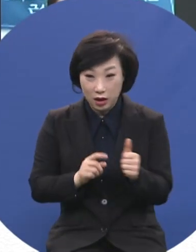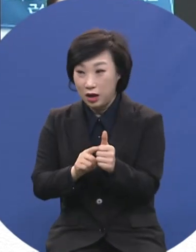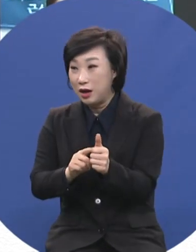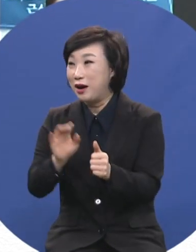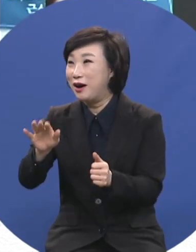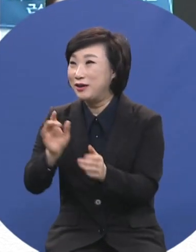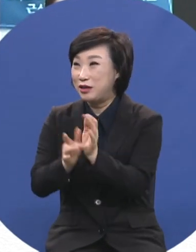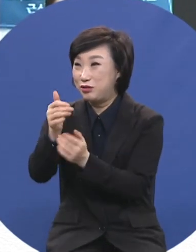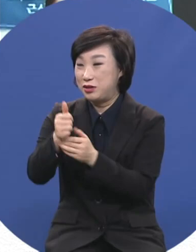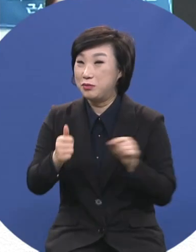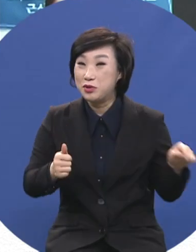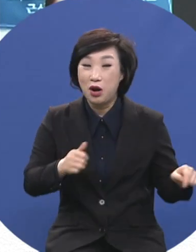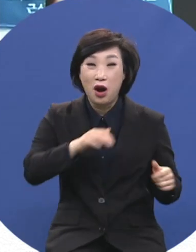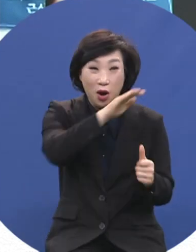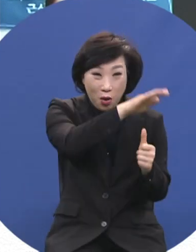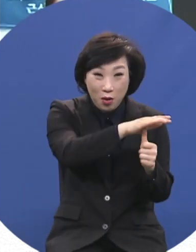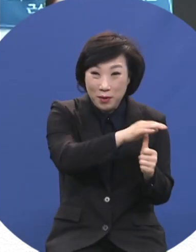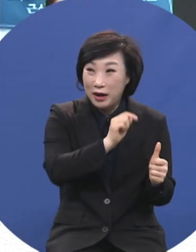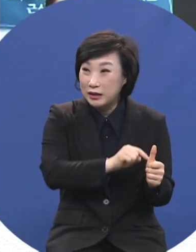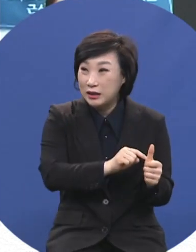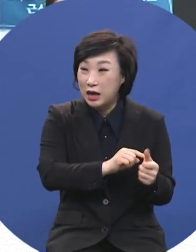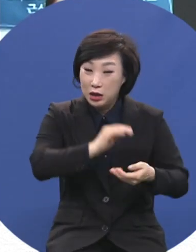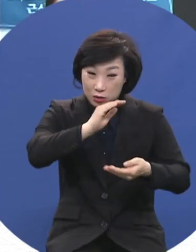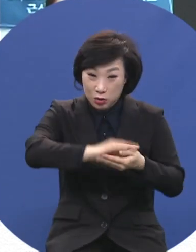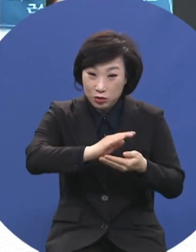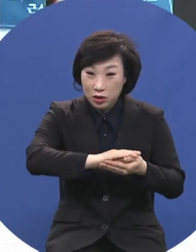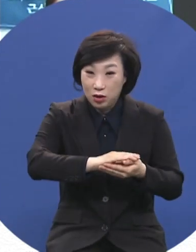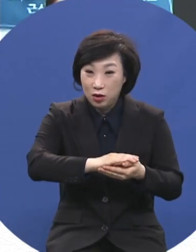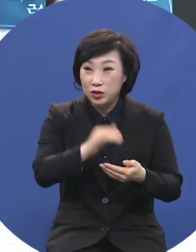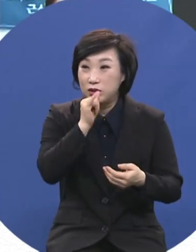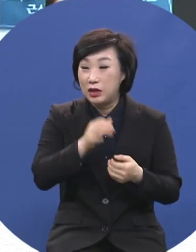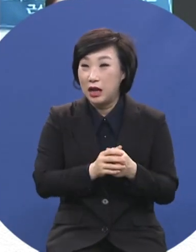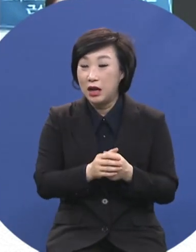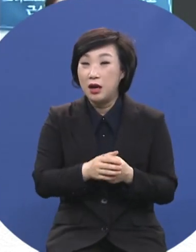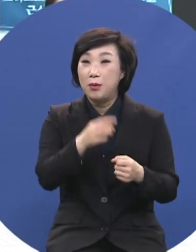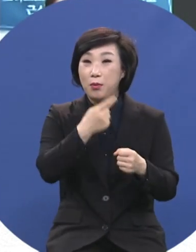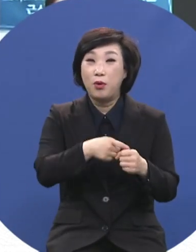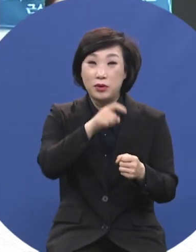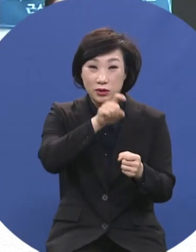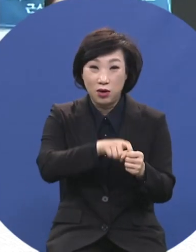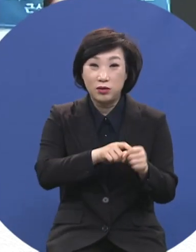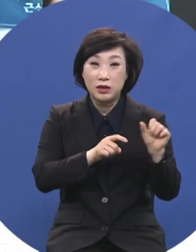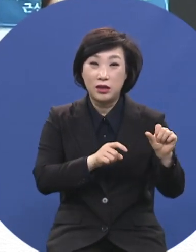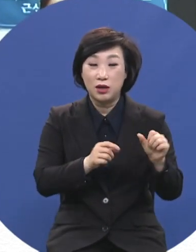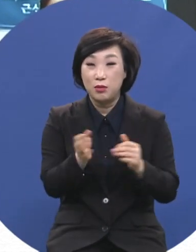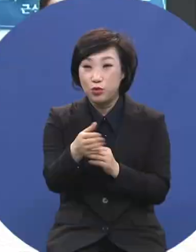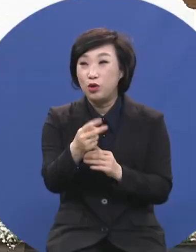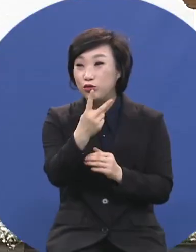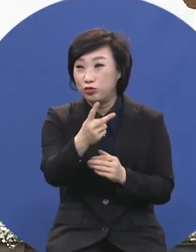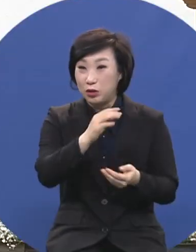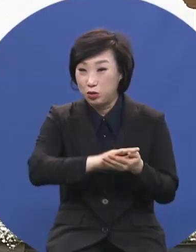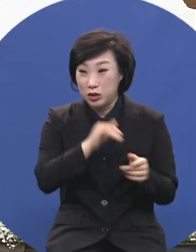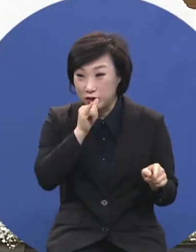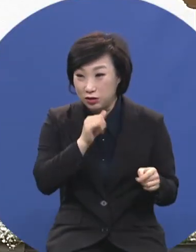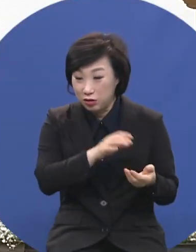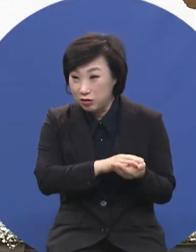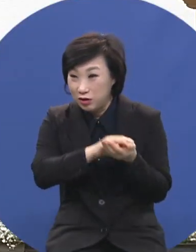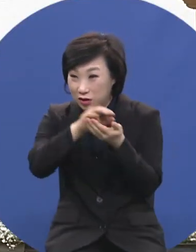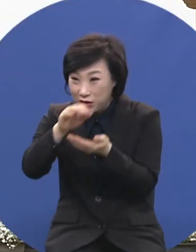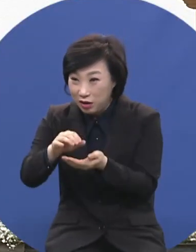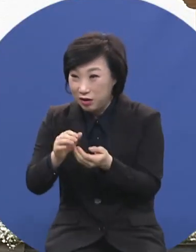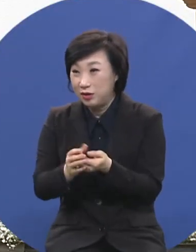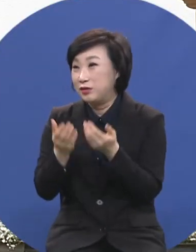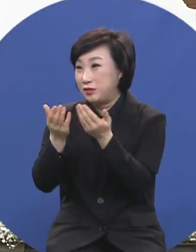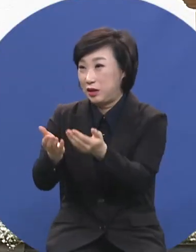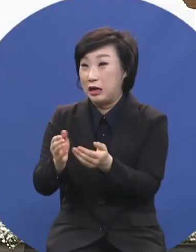조그만 저 어린이가 이 보리떡 5개, 물고기 2마리, 도시를 갖고 왔는데 이걸로 나눠주시죠.